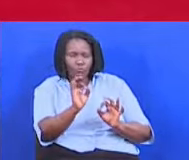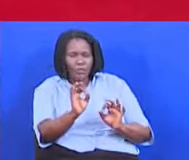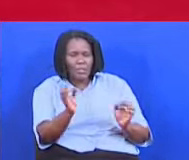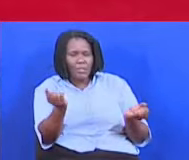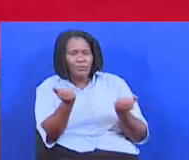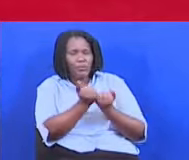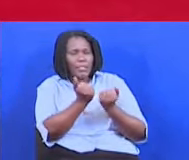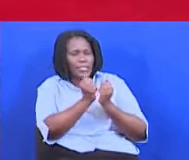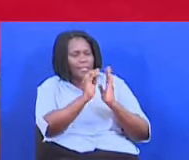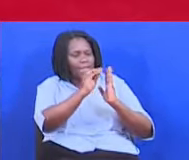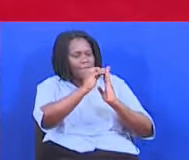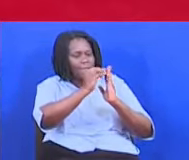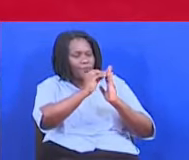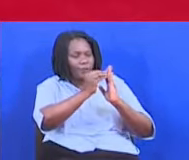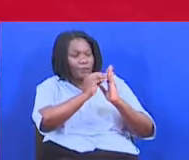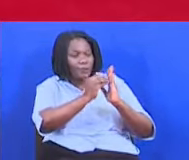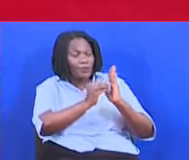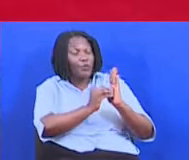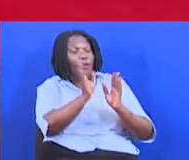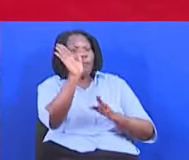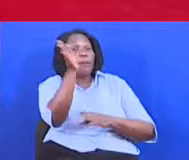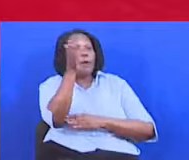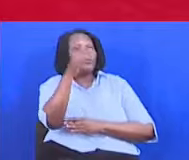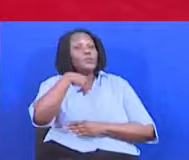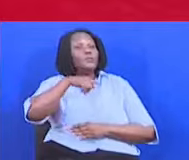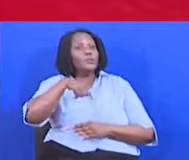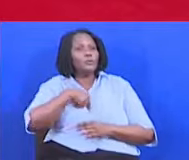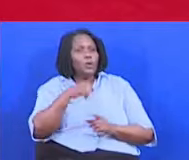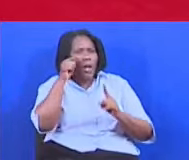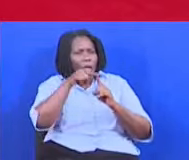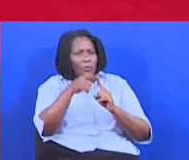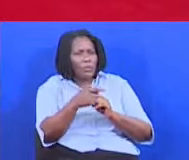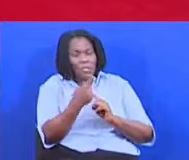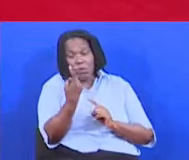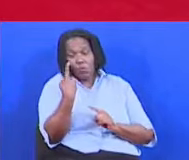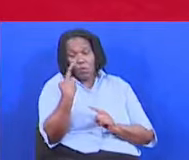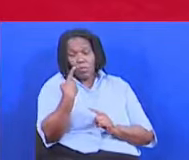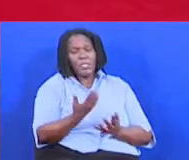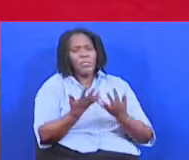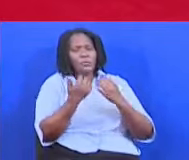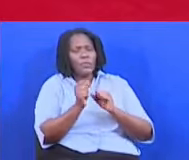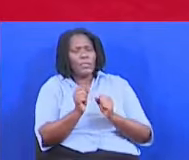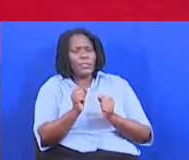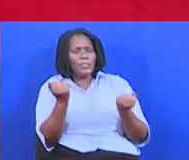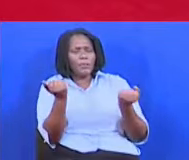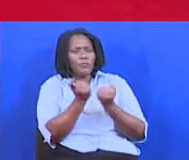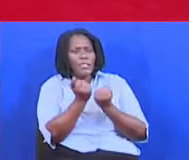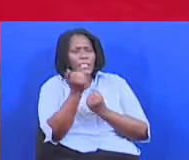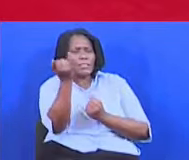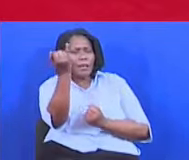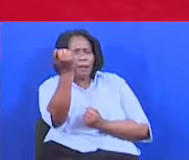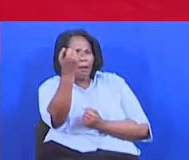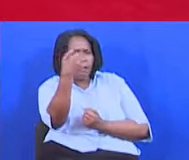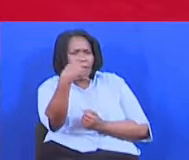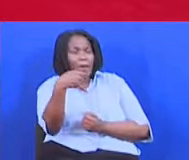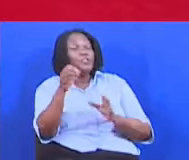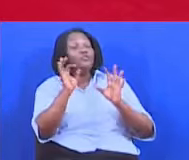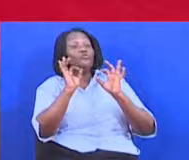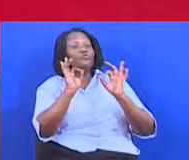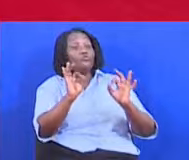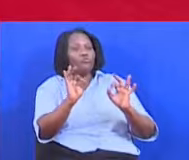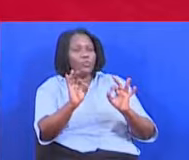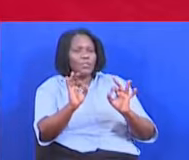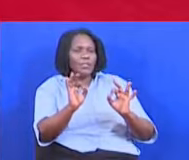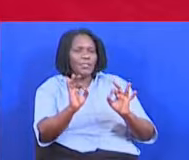vigezo kiongozi aliyeko kwenye ubalozi wetu wa kuhakikisha sisi na yeye tunashirikiana kutengeneza ramani ambayo ina muonekano mzuri zaidi na